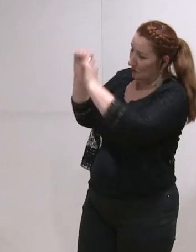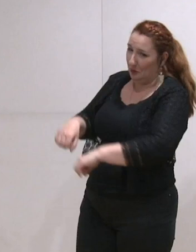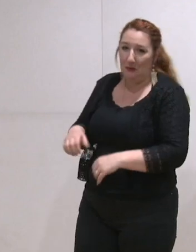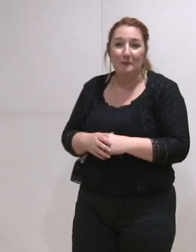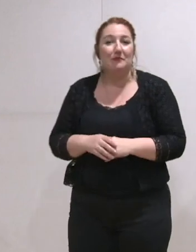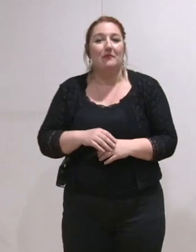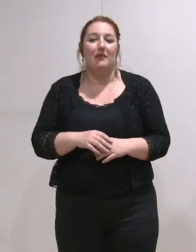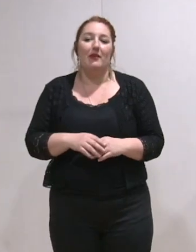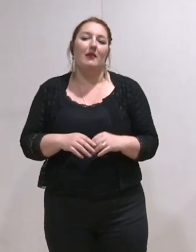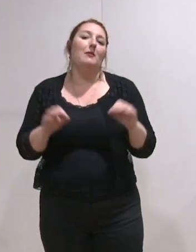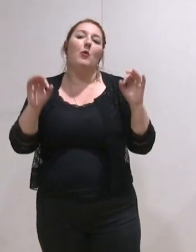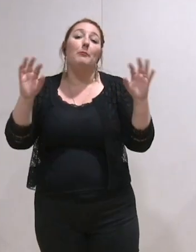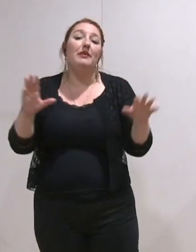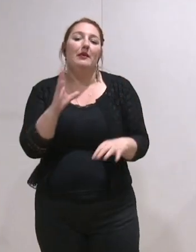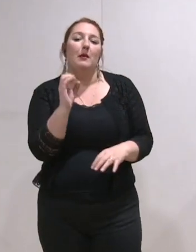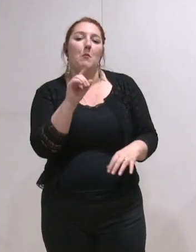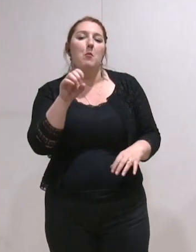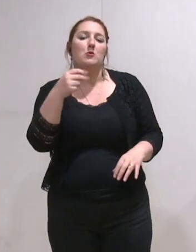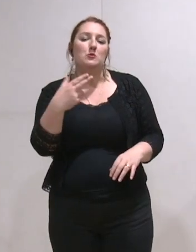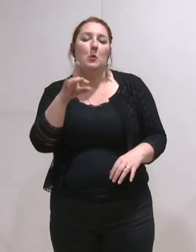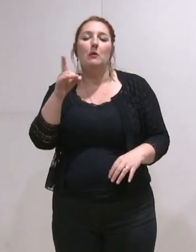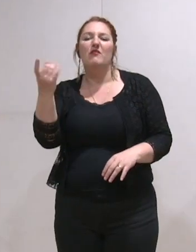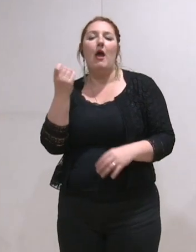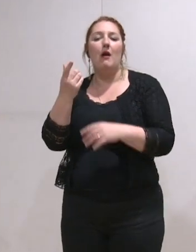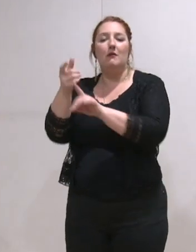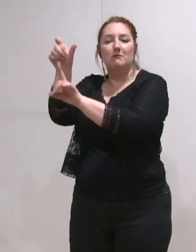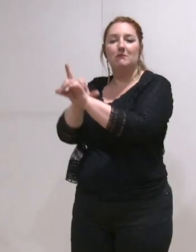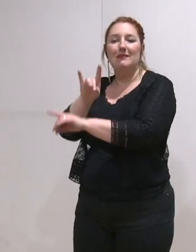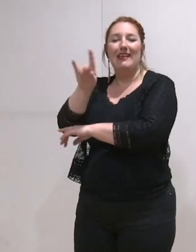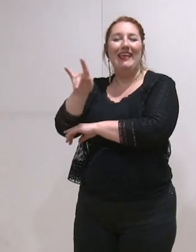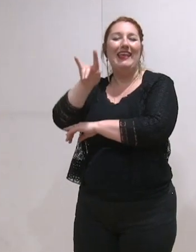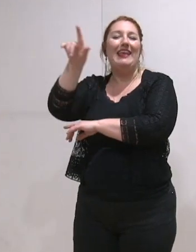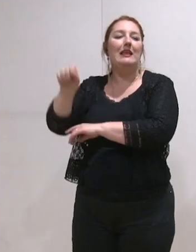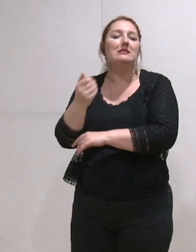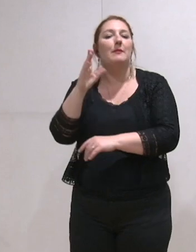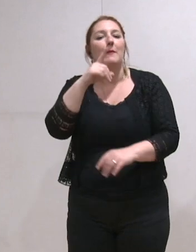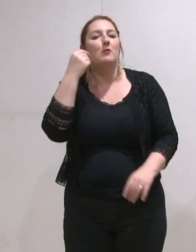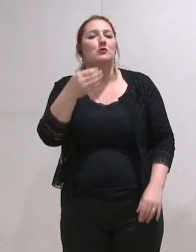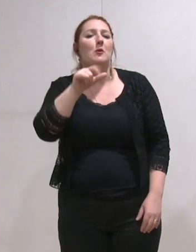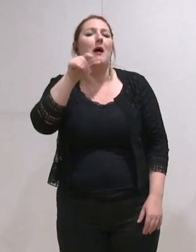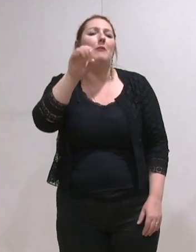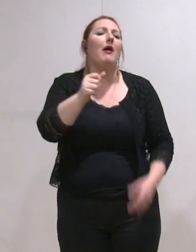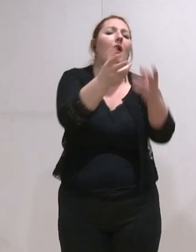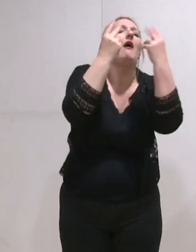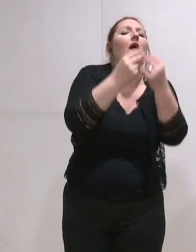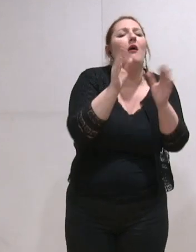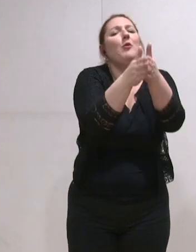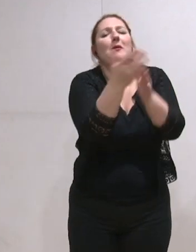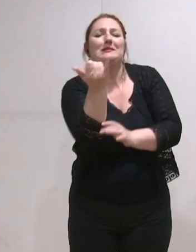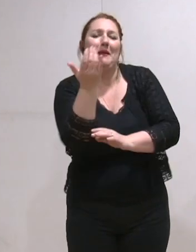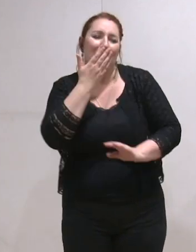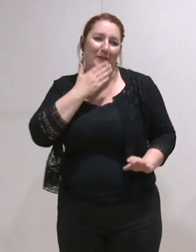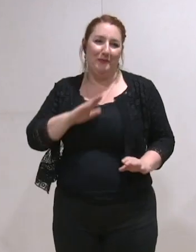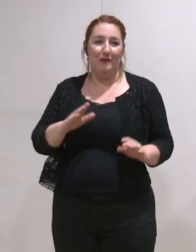c'est l'istoire du bin de X mais on va pas demander à Fabien malb de nous enarler faire un duo est-ce que